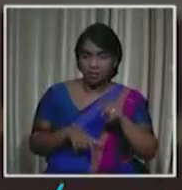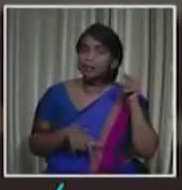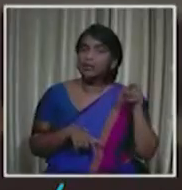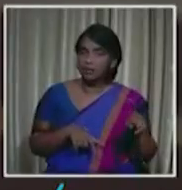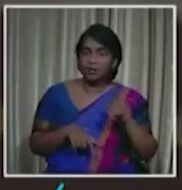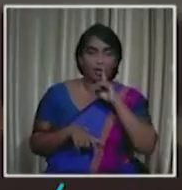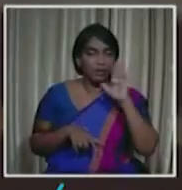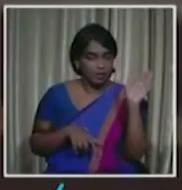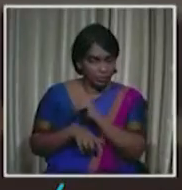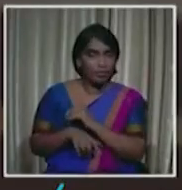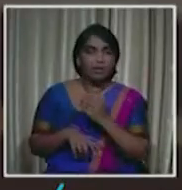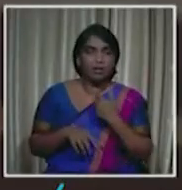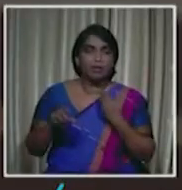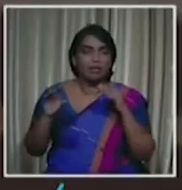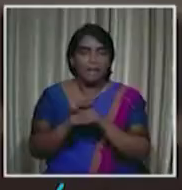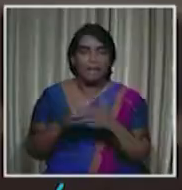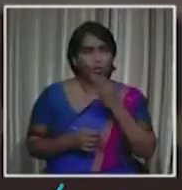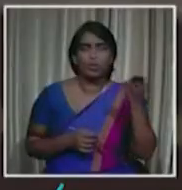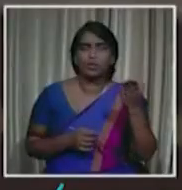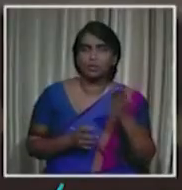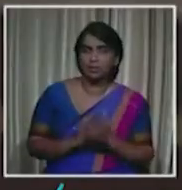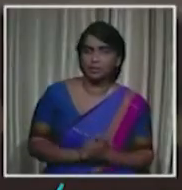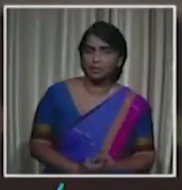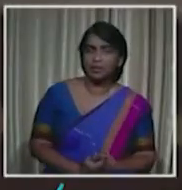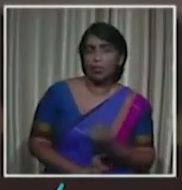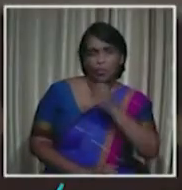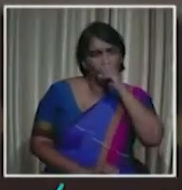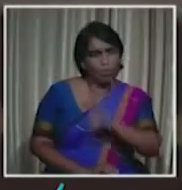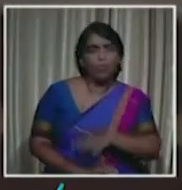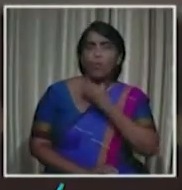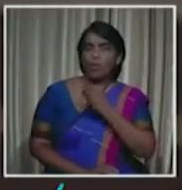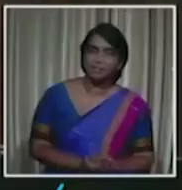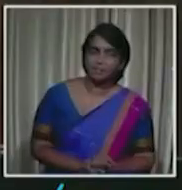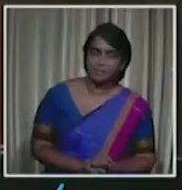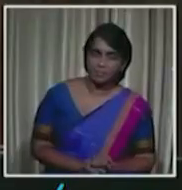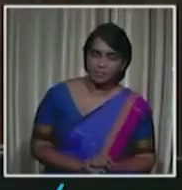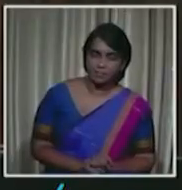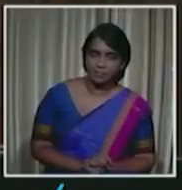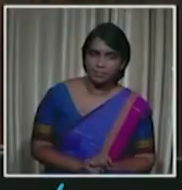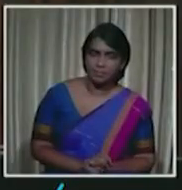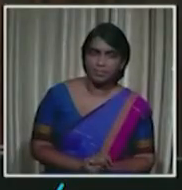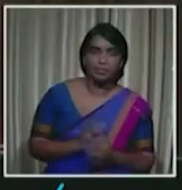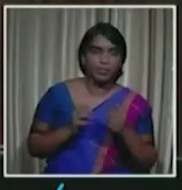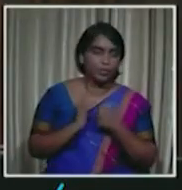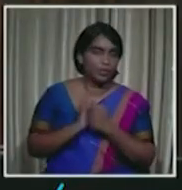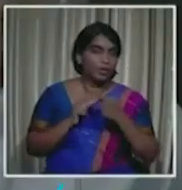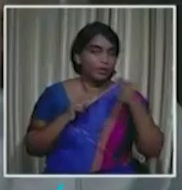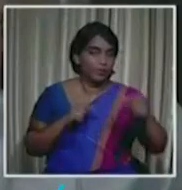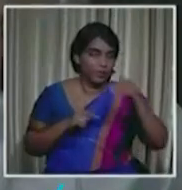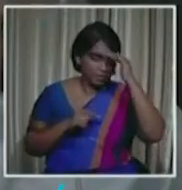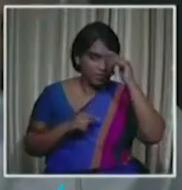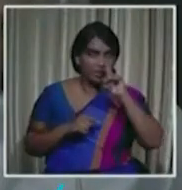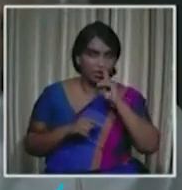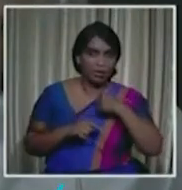එතුමාට කැඳෙව්වා එතුමාට සහභාගී වෙන්න බැරි වුණා කියලා ටොම්පචයක් මේ කියන්නේ හරි බොහොම ස්තුතියි ගරු විපක්ෂ නායකතුමා කිව්වේ